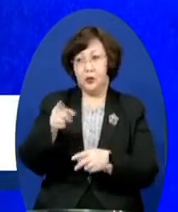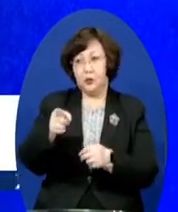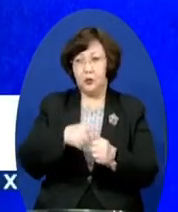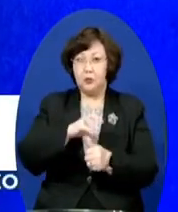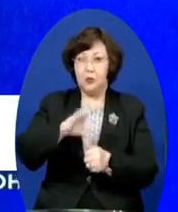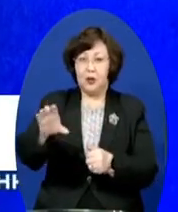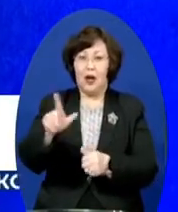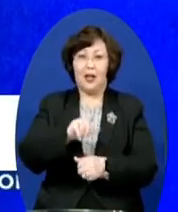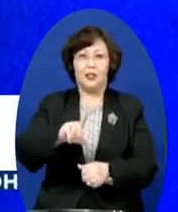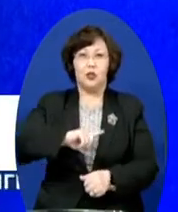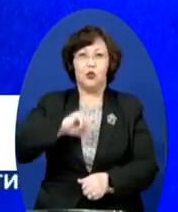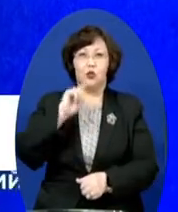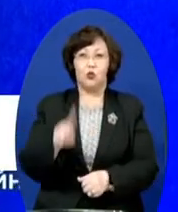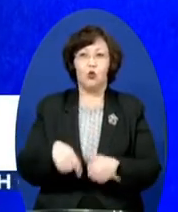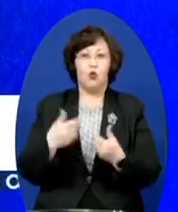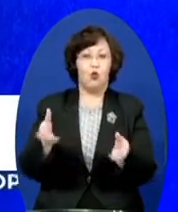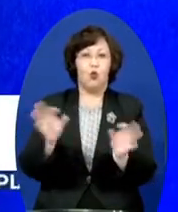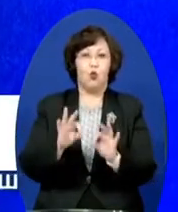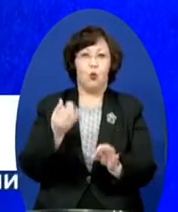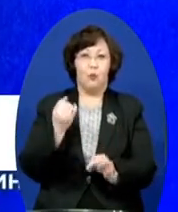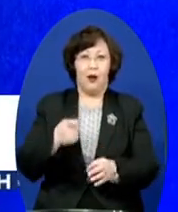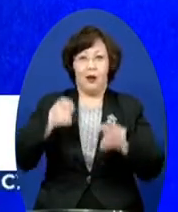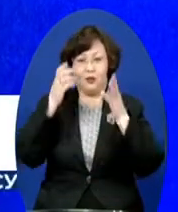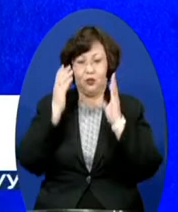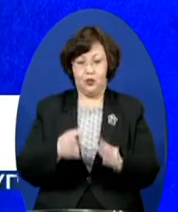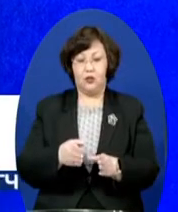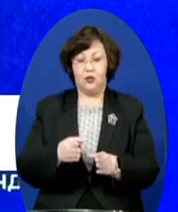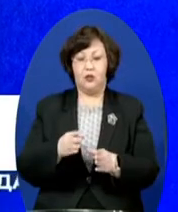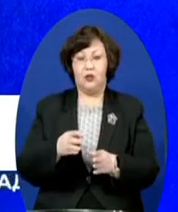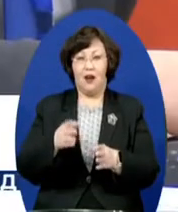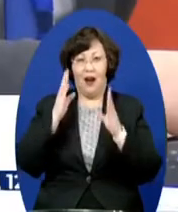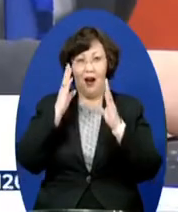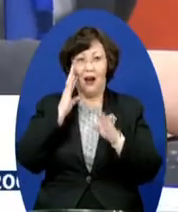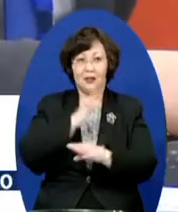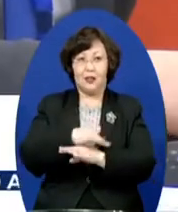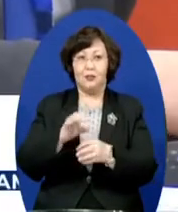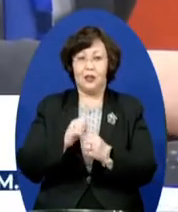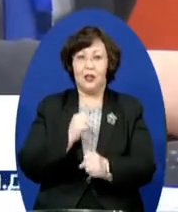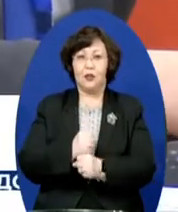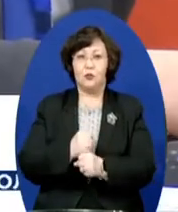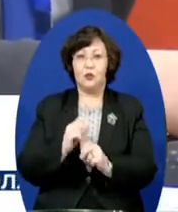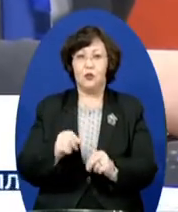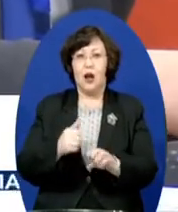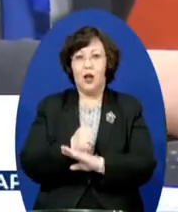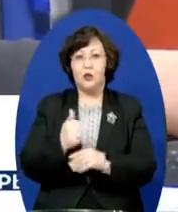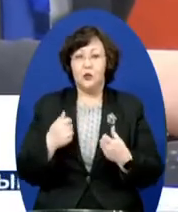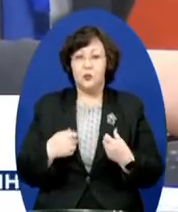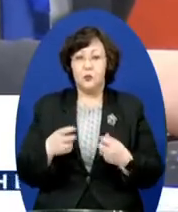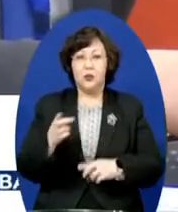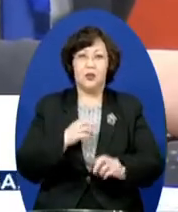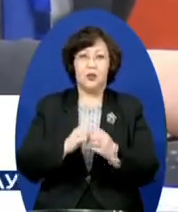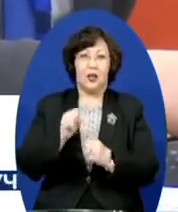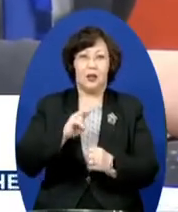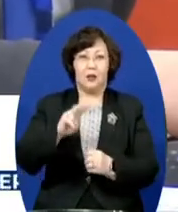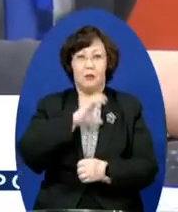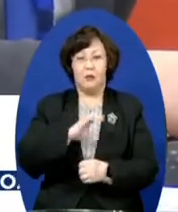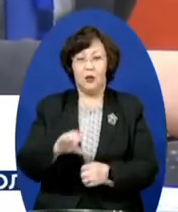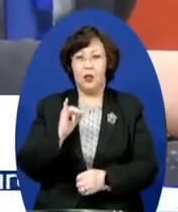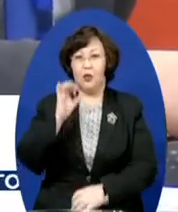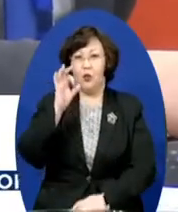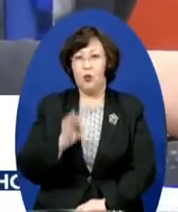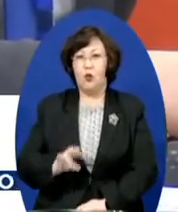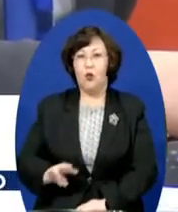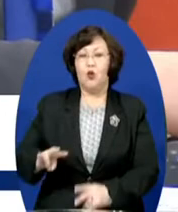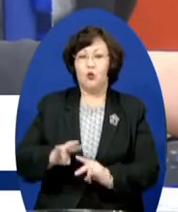газар эзэмшүүлэх ашиглах шийдвэр гаргахгүй байх чиглэлийг баримтлах болно. Аялал жуулчлалын бизнес эрхэлдэг аж ахуй нэгжүүд ихэнх нь нуурын эргээс